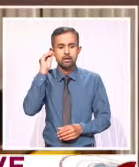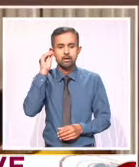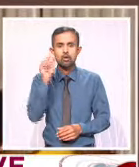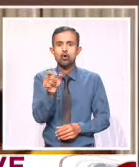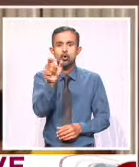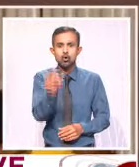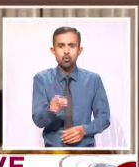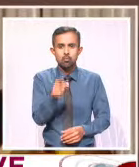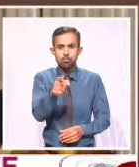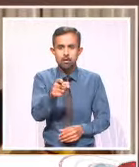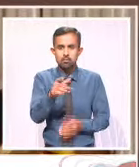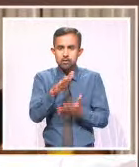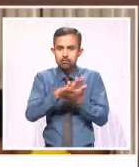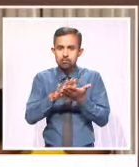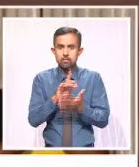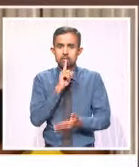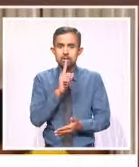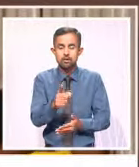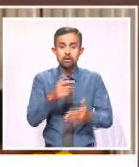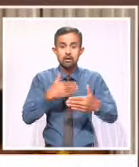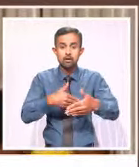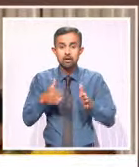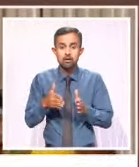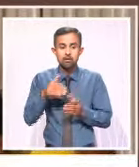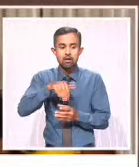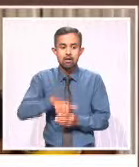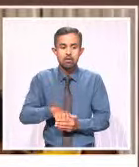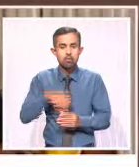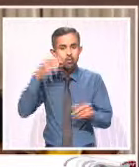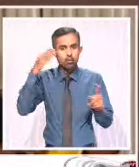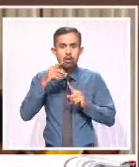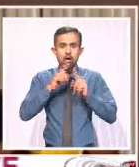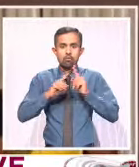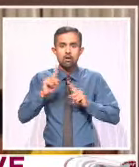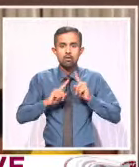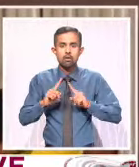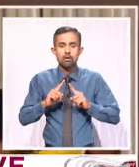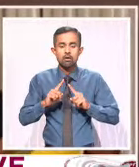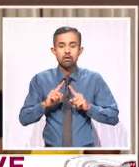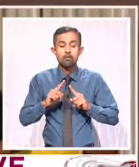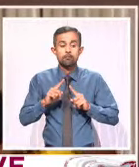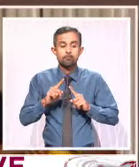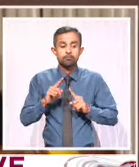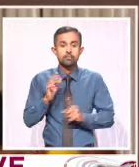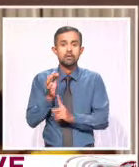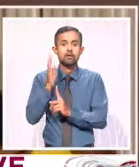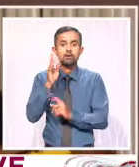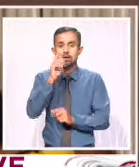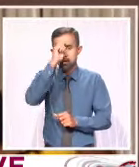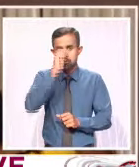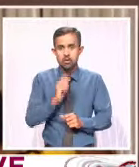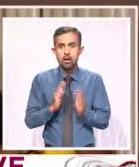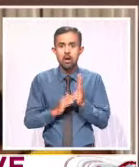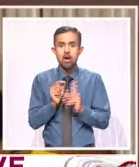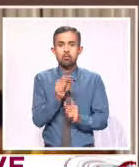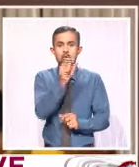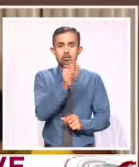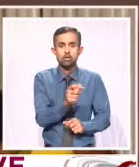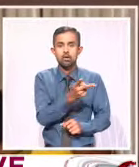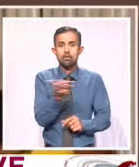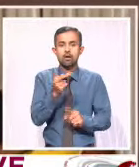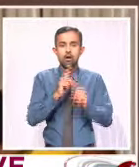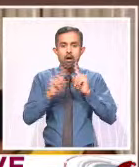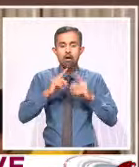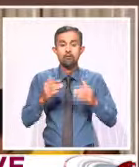හැබැයි ඔබතුමාට මම නිවැරදි කිරීමක් කරන්න ඕනේ, මේ කැබිනට් එකේදී මේ පිළිබඳව සාකච්ඡා කරපුවාම ජනාධිපතිතුමාත් ඇමතිවරයාත්